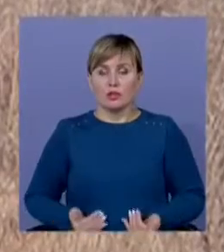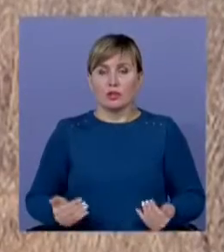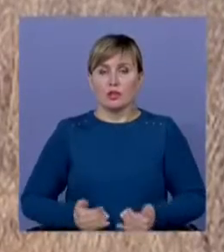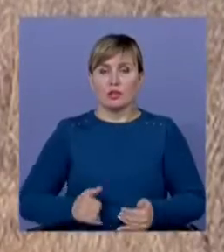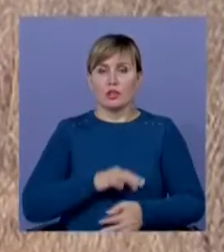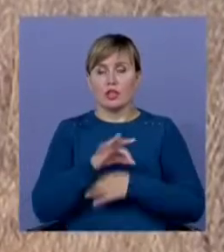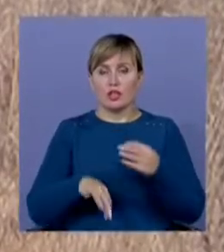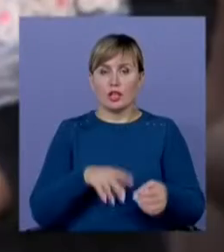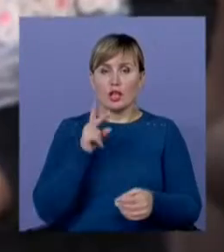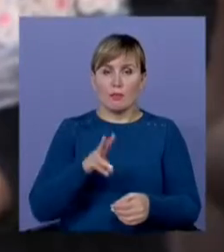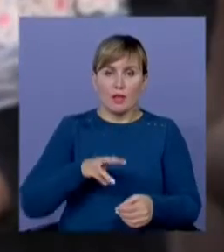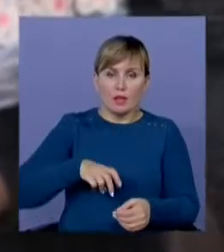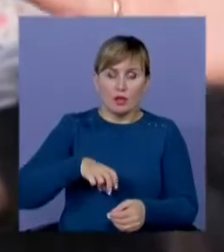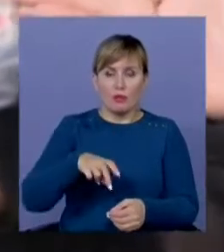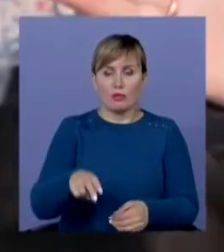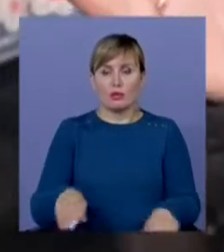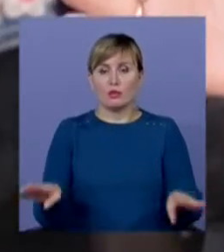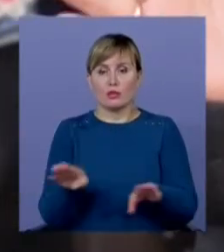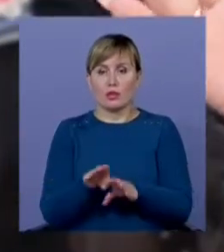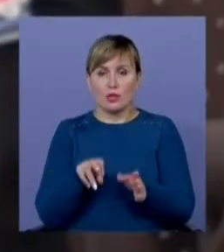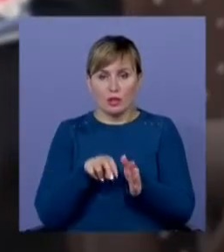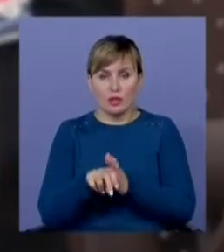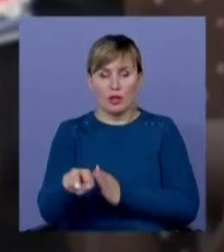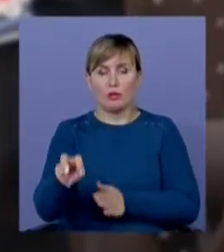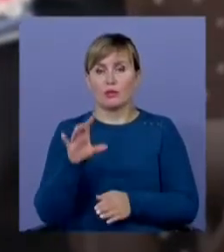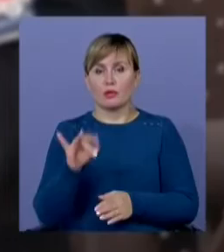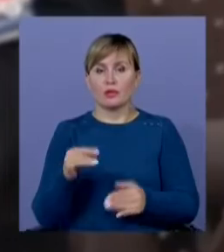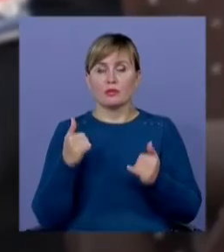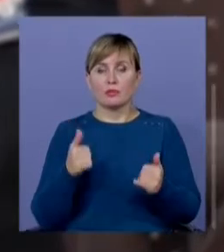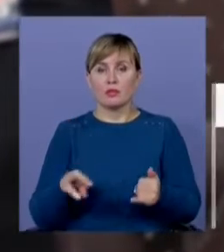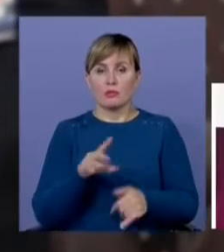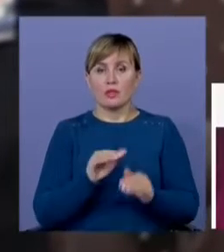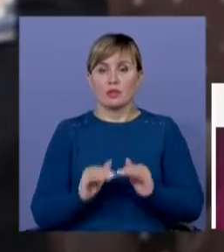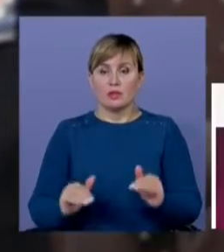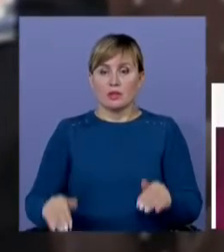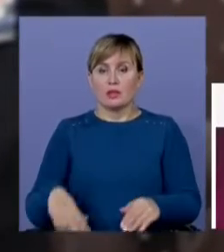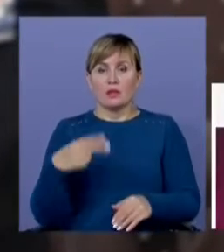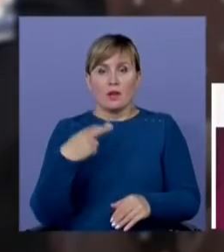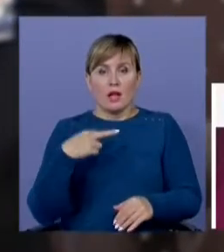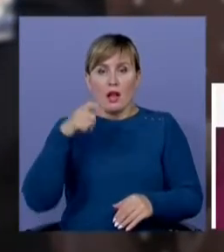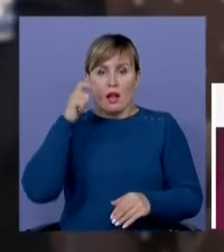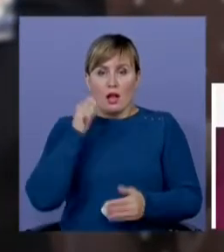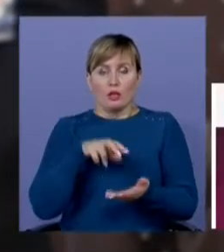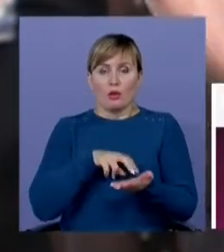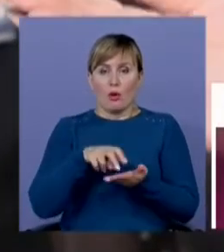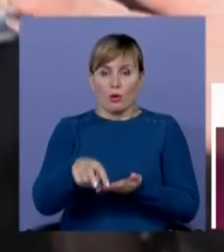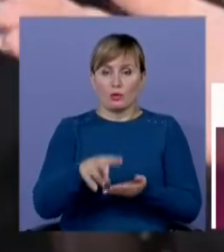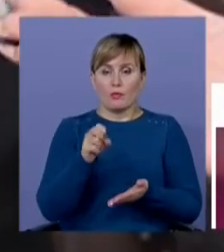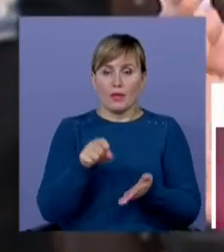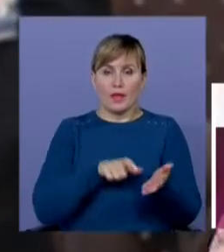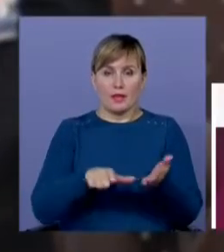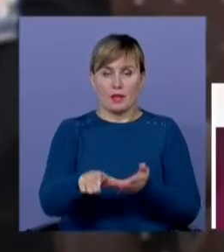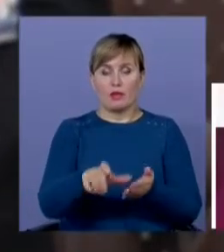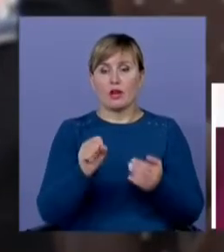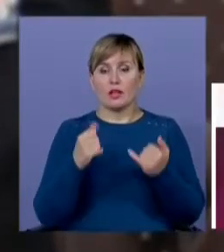обмотать лишние километры. Перекрыли проход тут. И мы теперь дети, мы 20 лет ходим на по